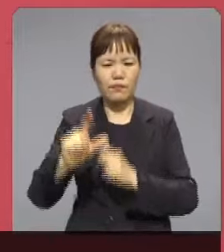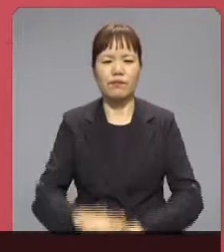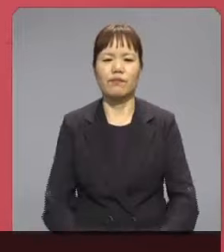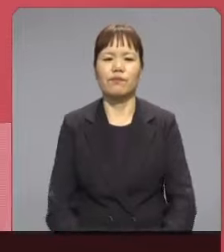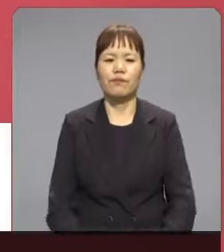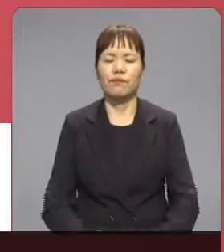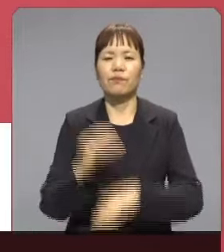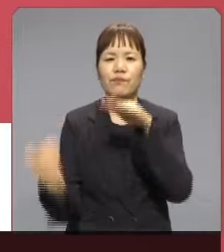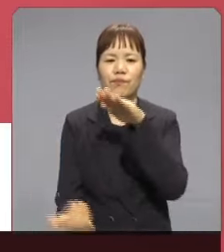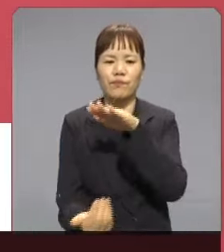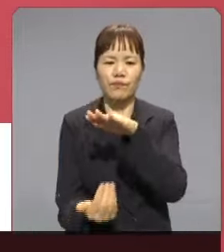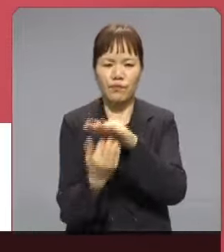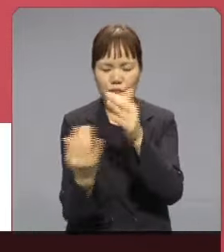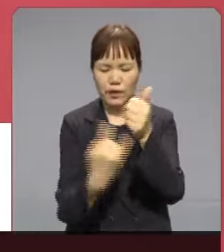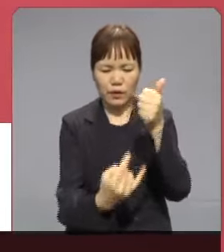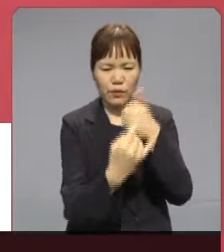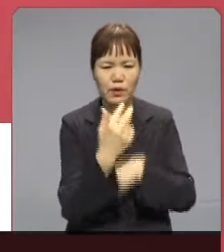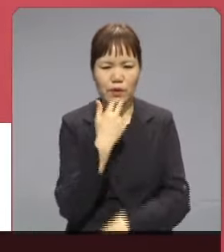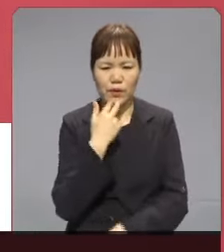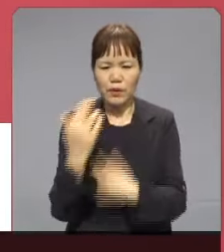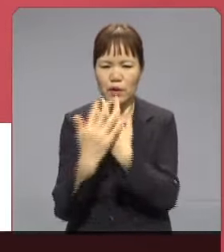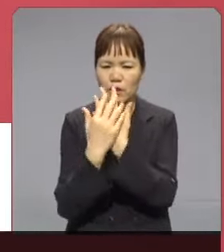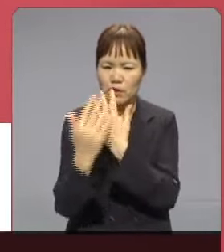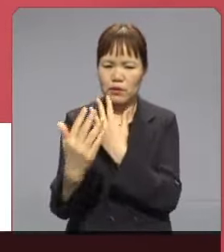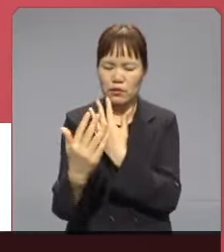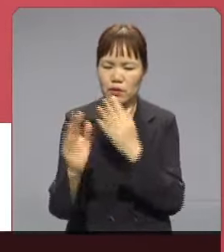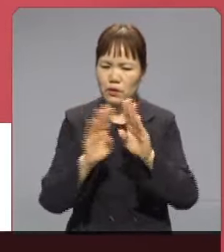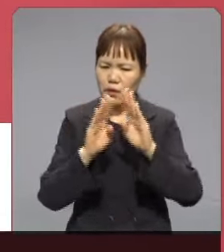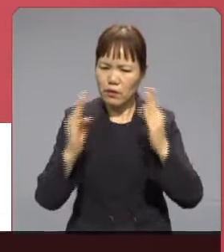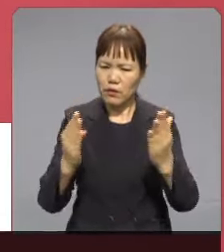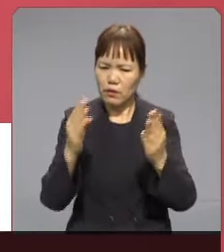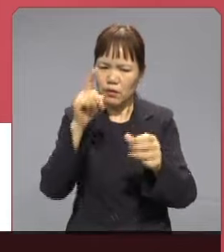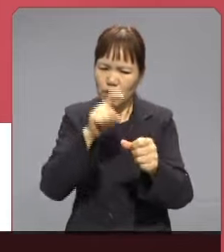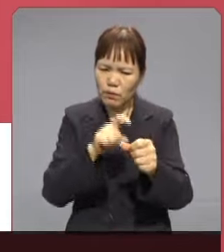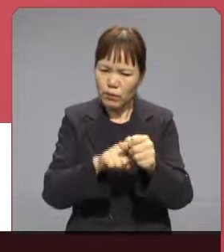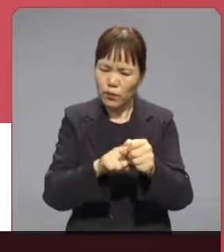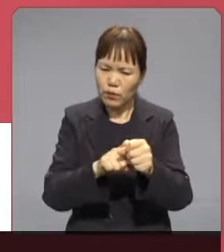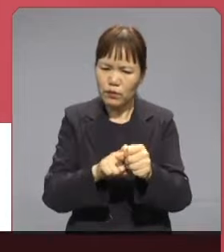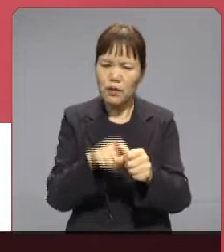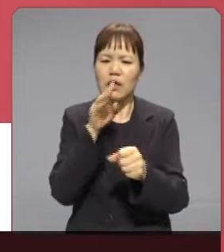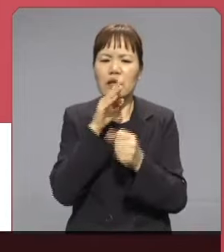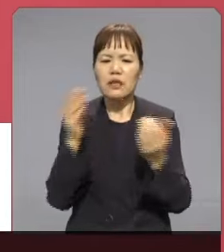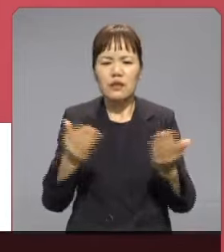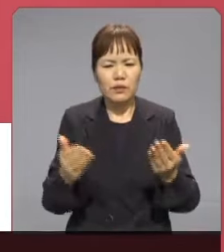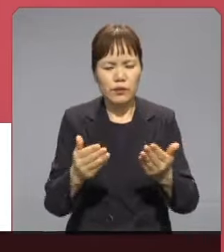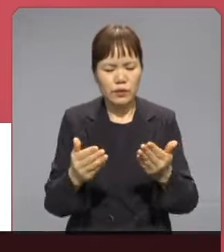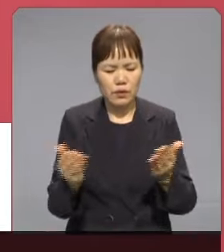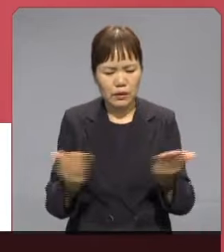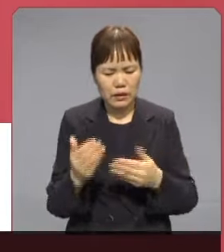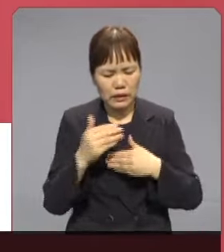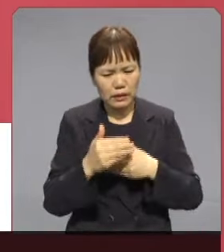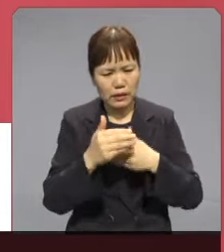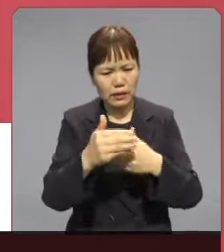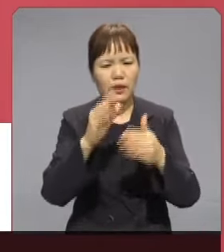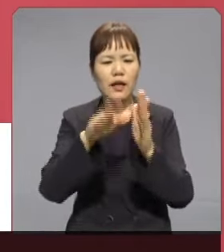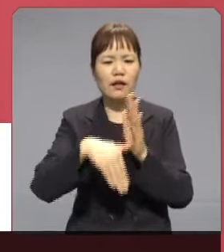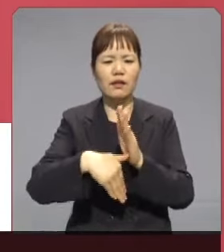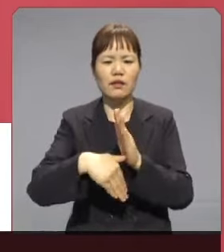지금 최고위가 없고 전당대회를 하기 위해서는 실무적인 뭐 이런 절차를